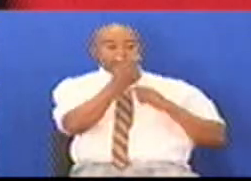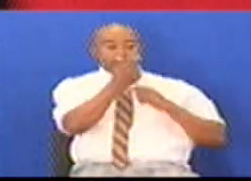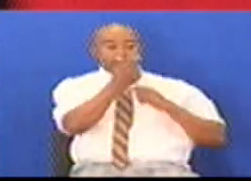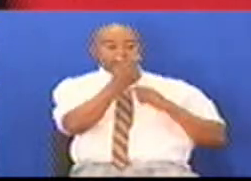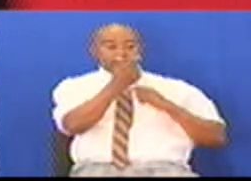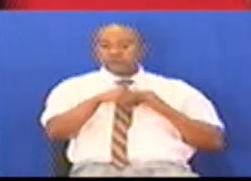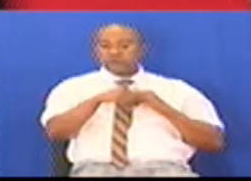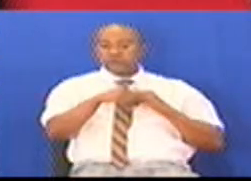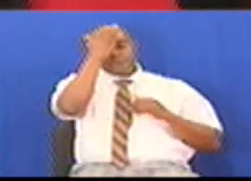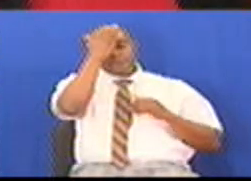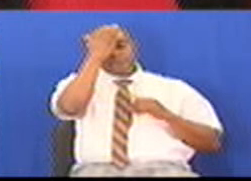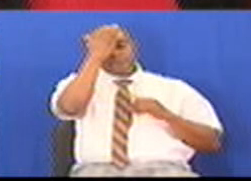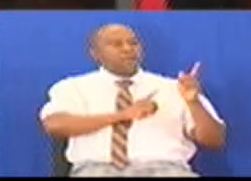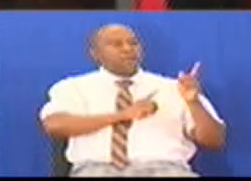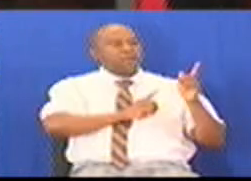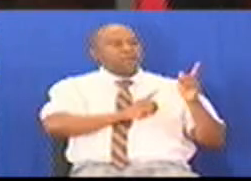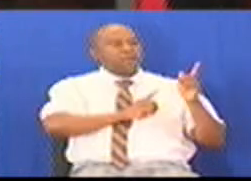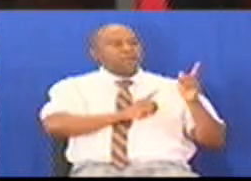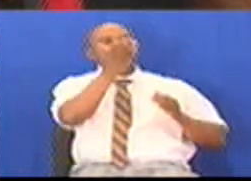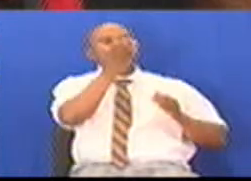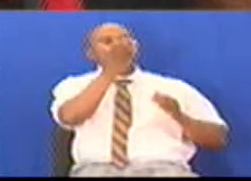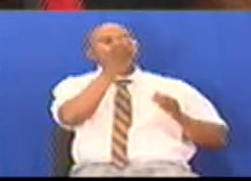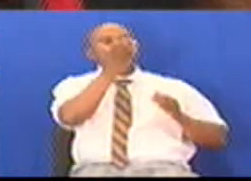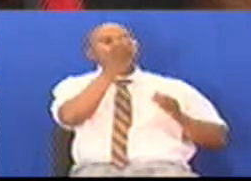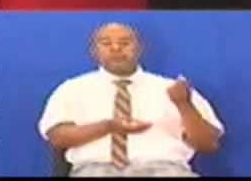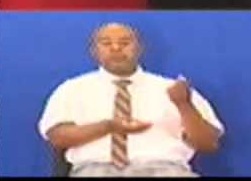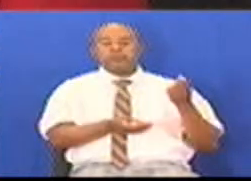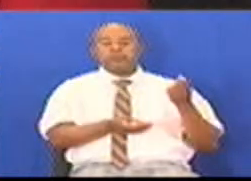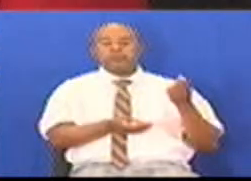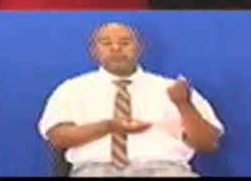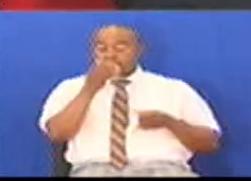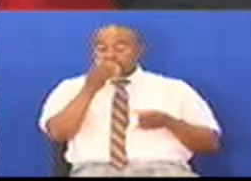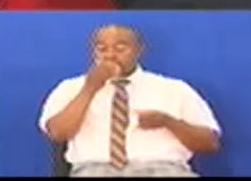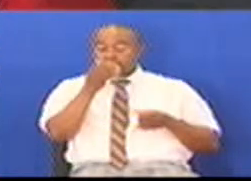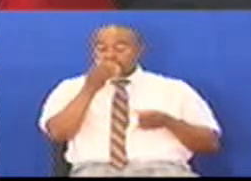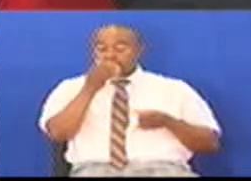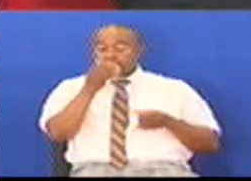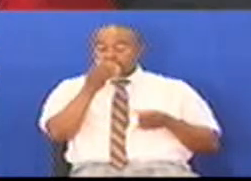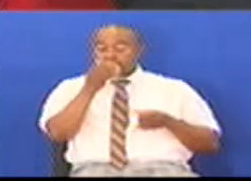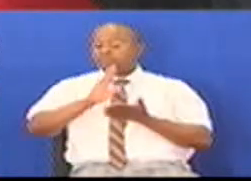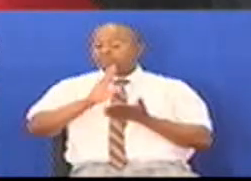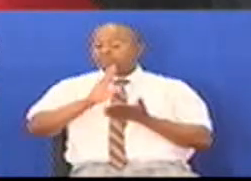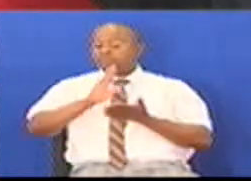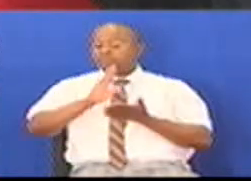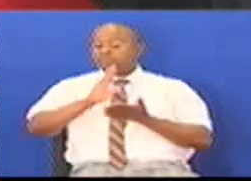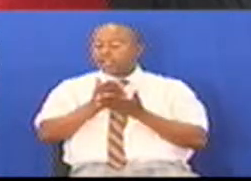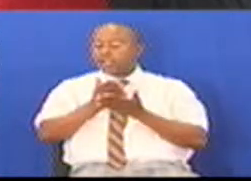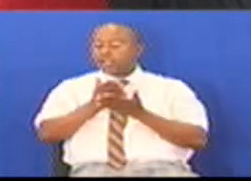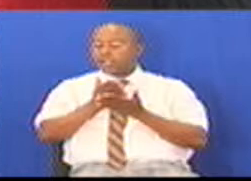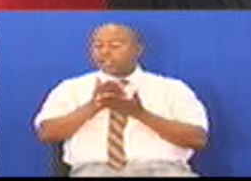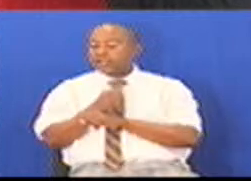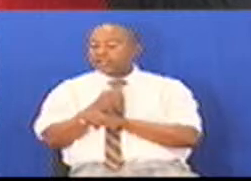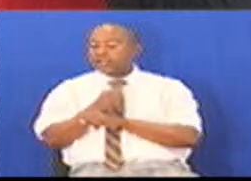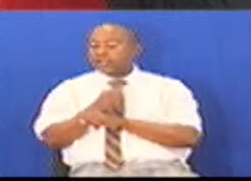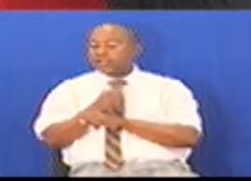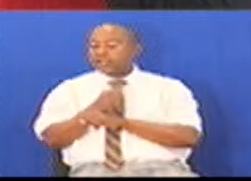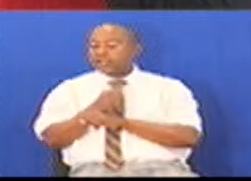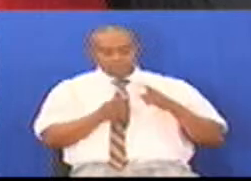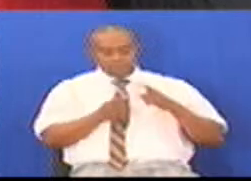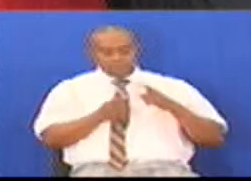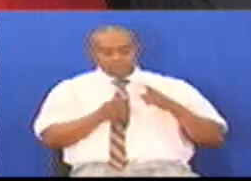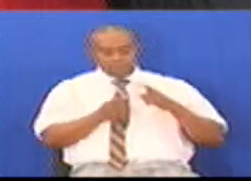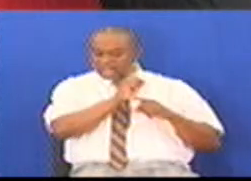kila mnara katika kila halmashauri. Na mwisho, kuhakikisha kuwa mtawanyo wa mapato unafanywa bila kujali eneo minara hiyo